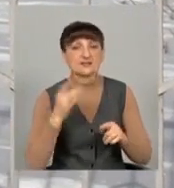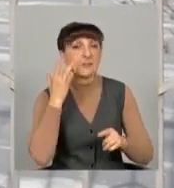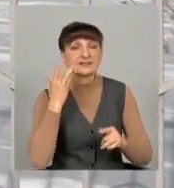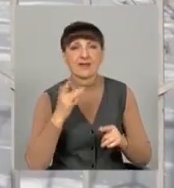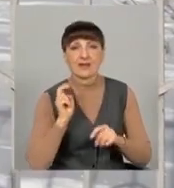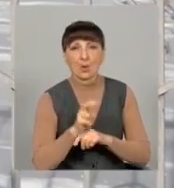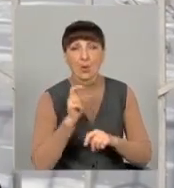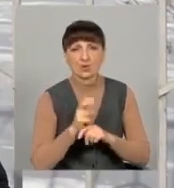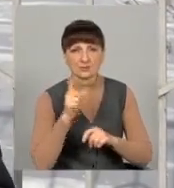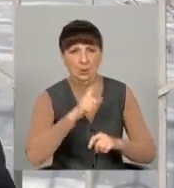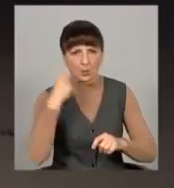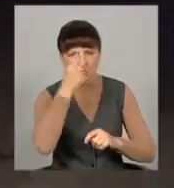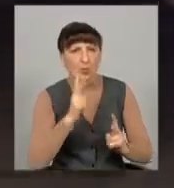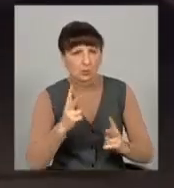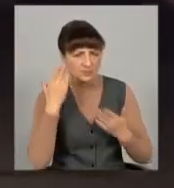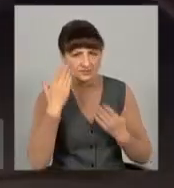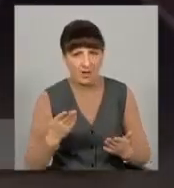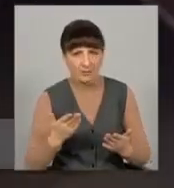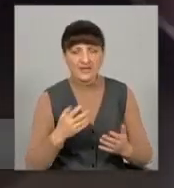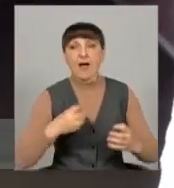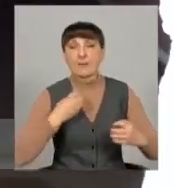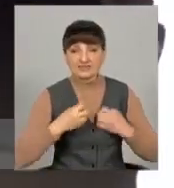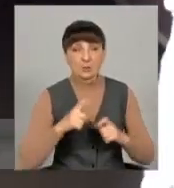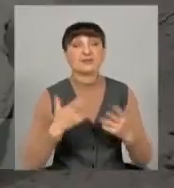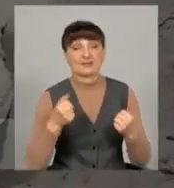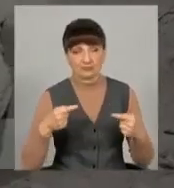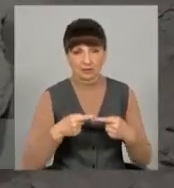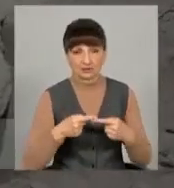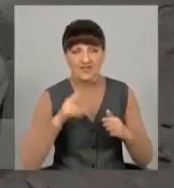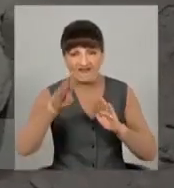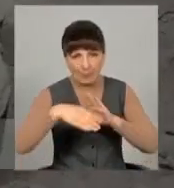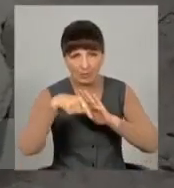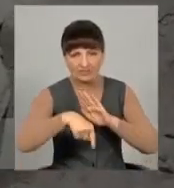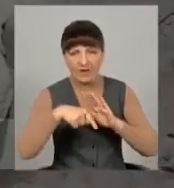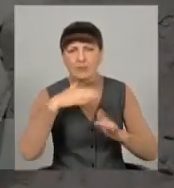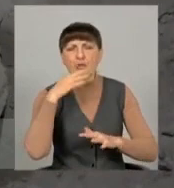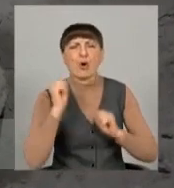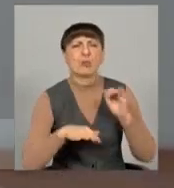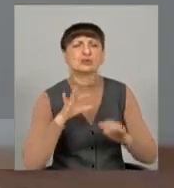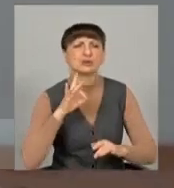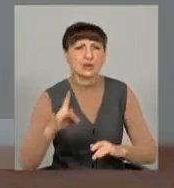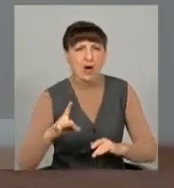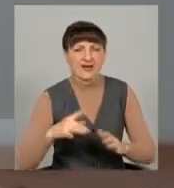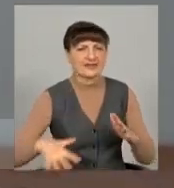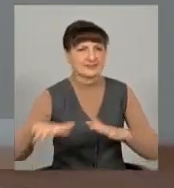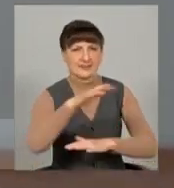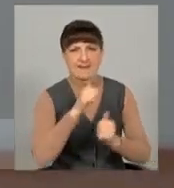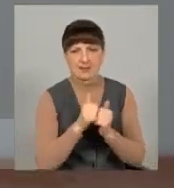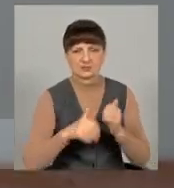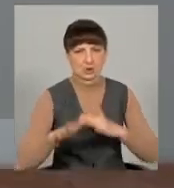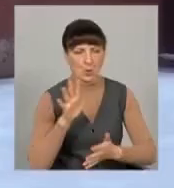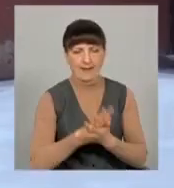постоянно ходят подозрительные люди опасения сетчан вполне оправданы в подвале школы полно мусора как на всей прилегающей